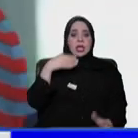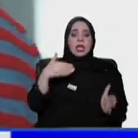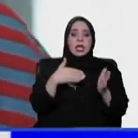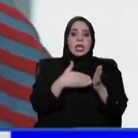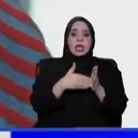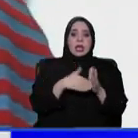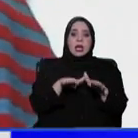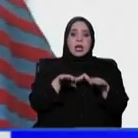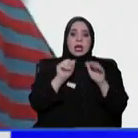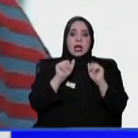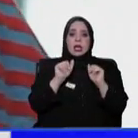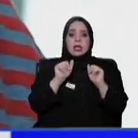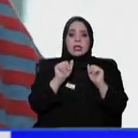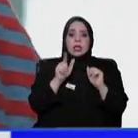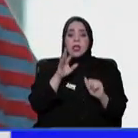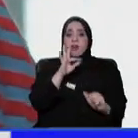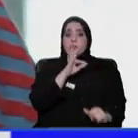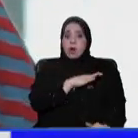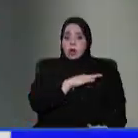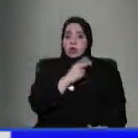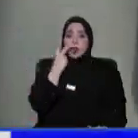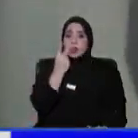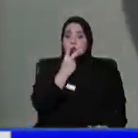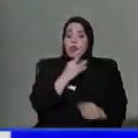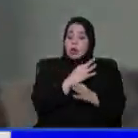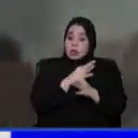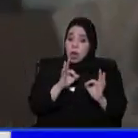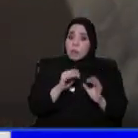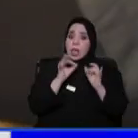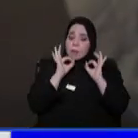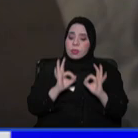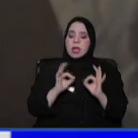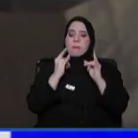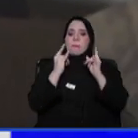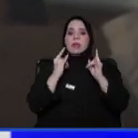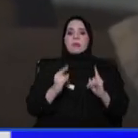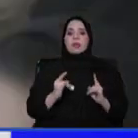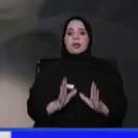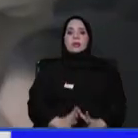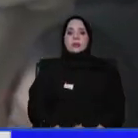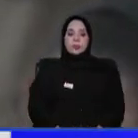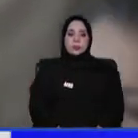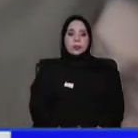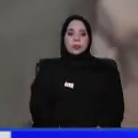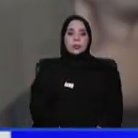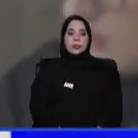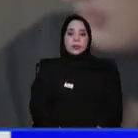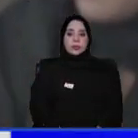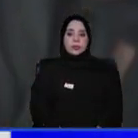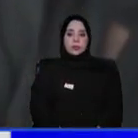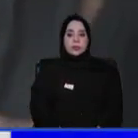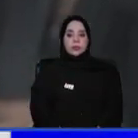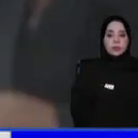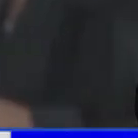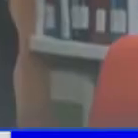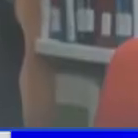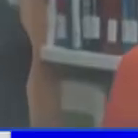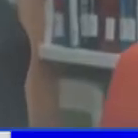الثاني عشر من اغسطس والاستفاده من الشوارع المتاحه التي توفرها الجامعه